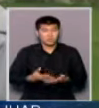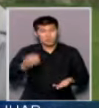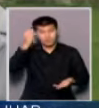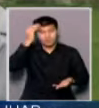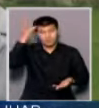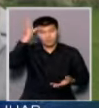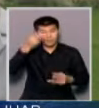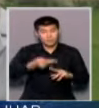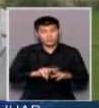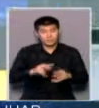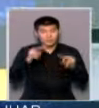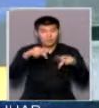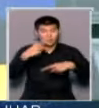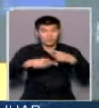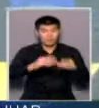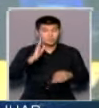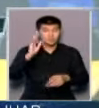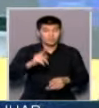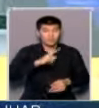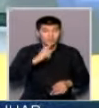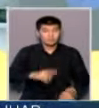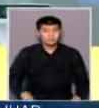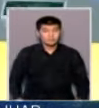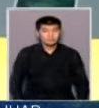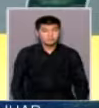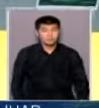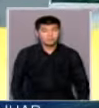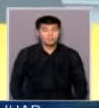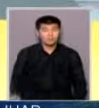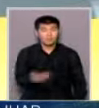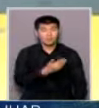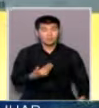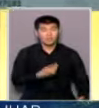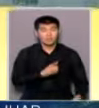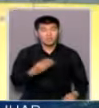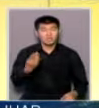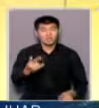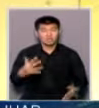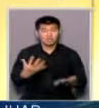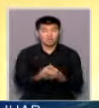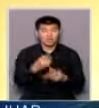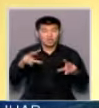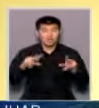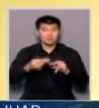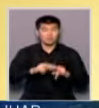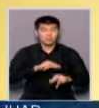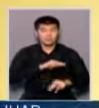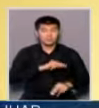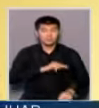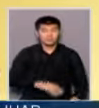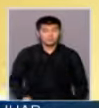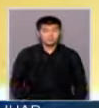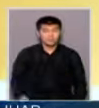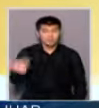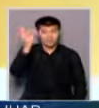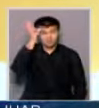образования. Результаты мы увидим в будущем, говорит наша героиня сюжета. Мы тоже пожелали Шнар успехов в ее непростой работе.